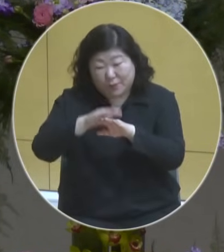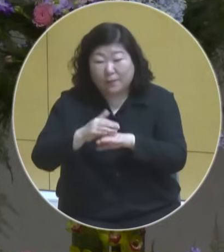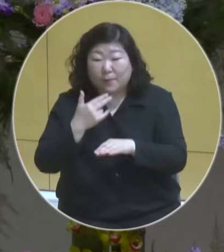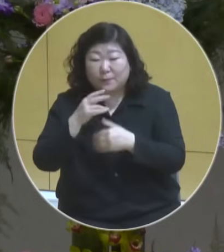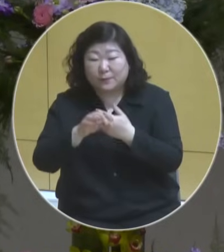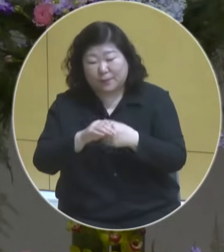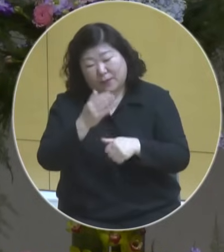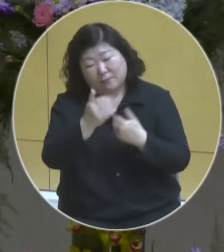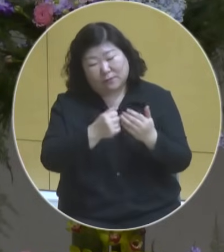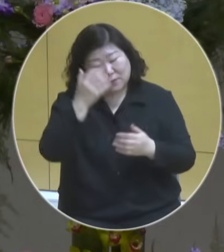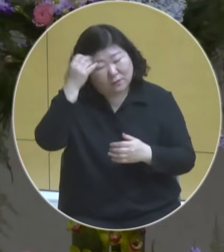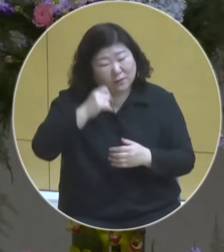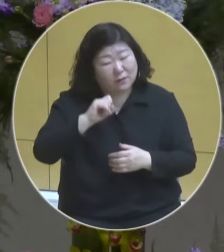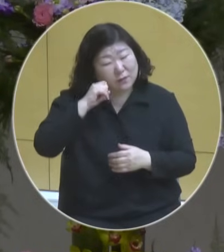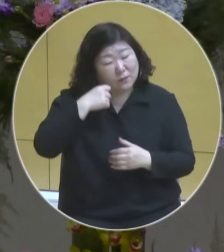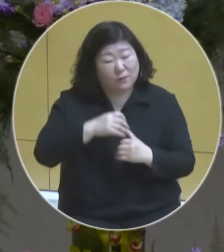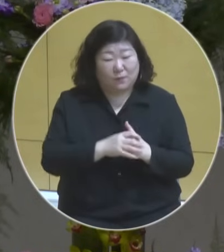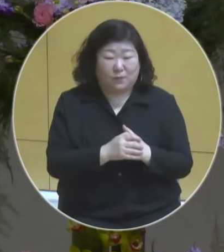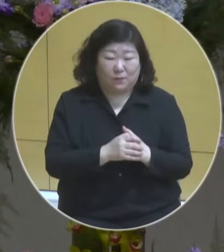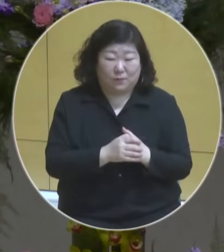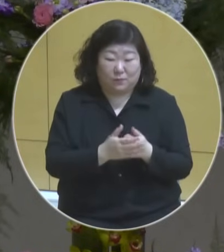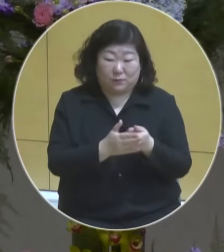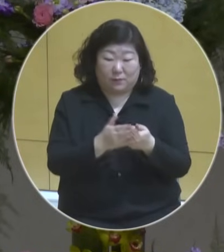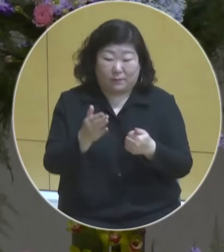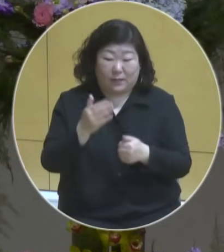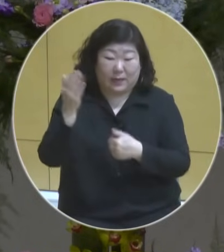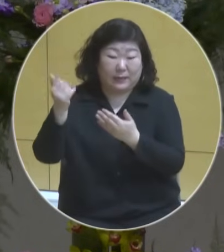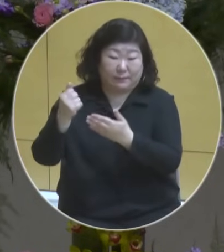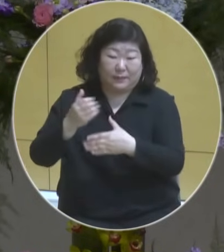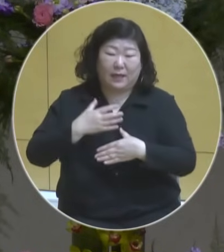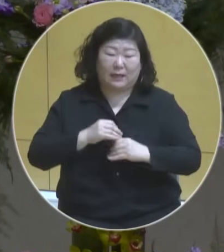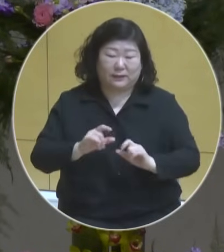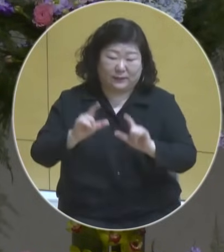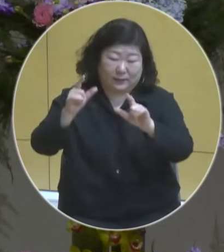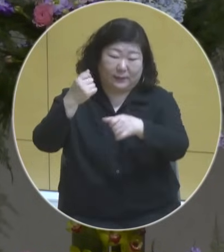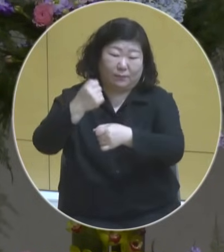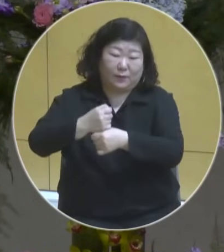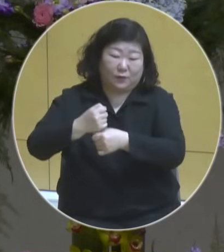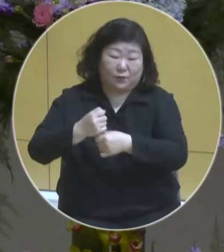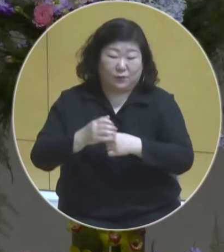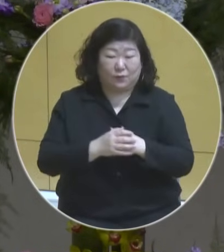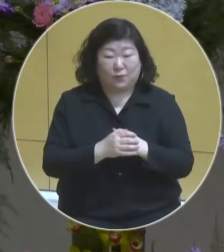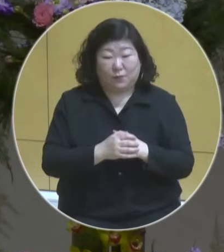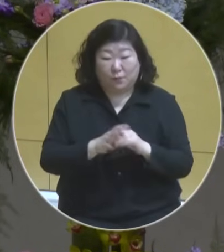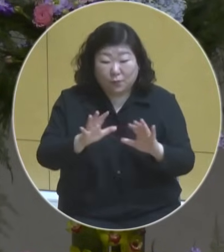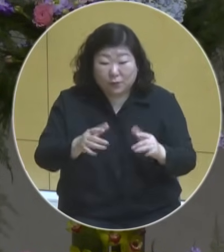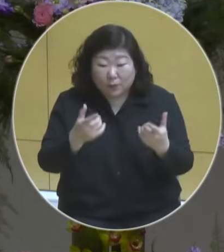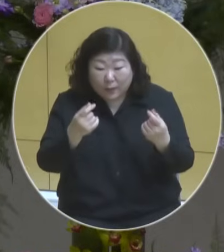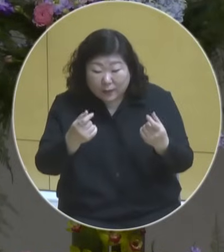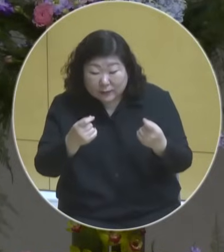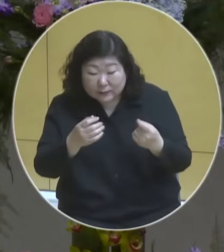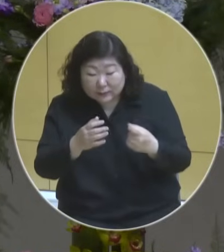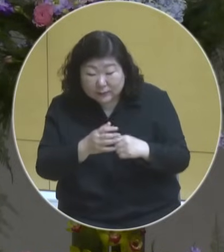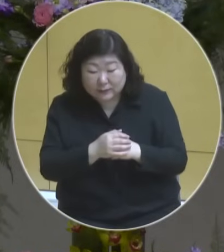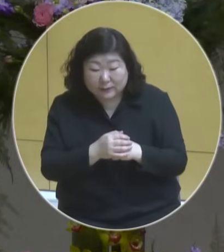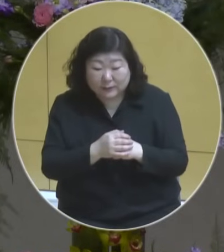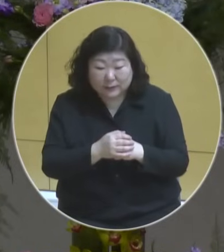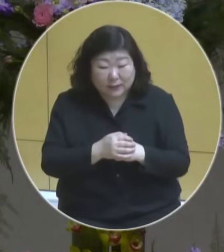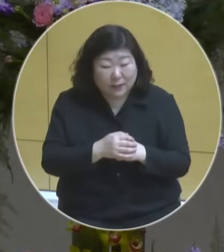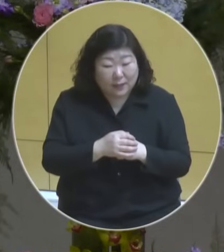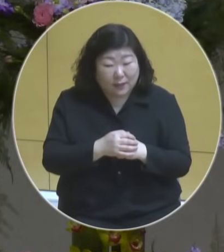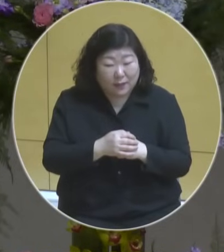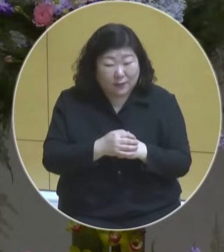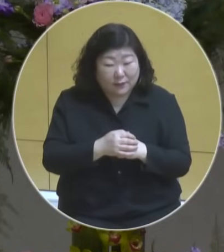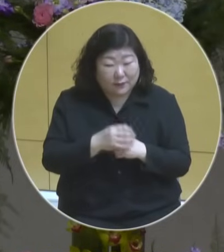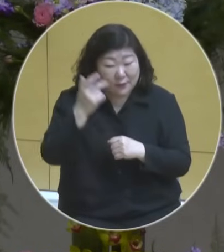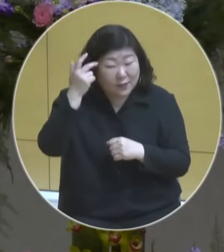기억하기가 어렵습니다 그래서 하나님께서는 안식일을 만드신 것입니다 오늘날 이러한 안식일의 정신을 계승하여